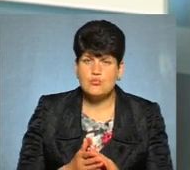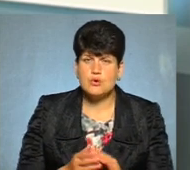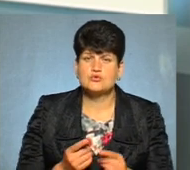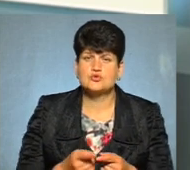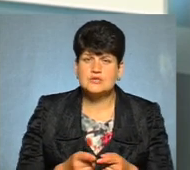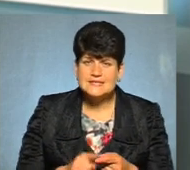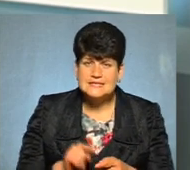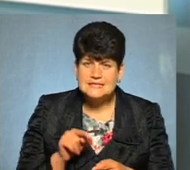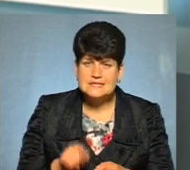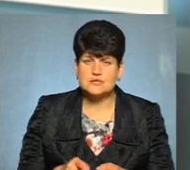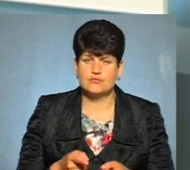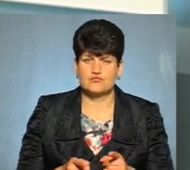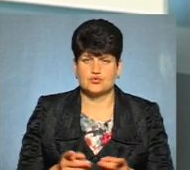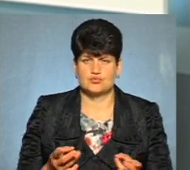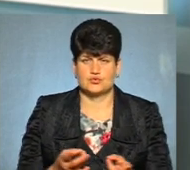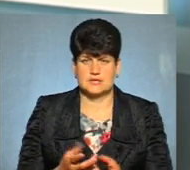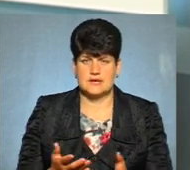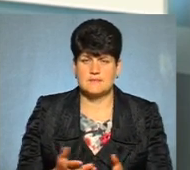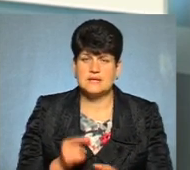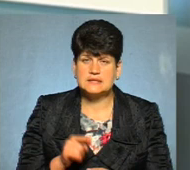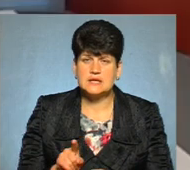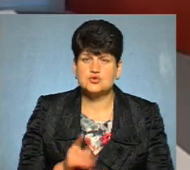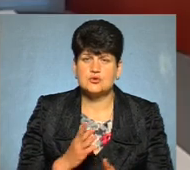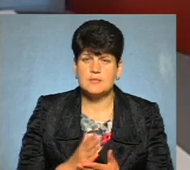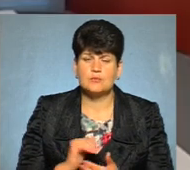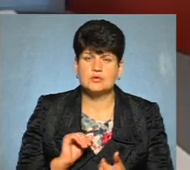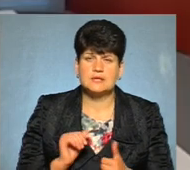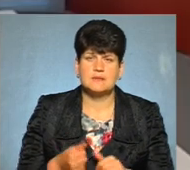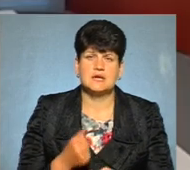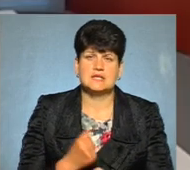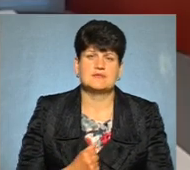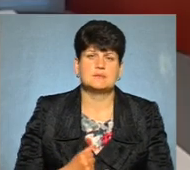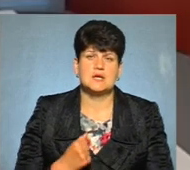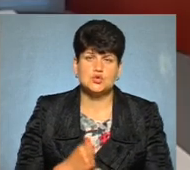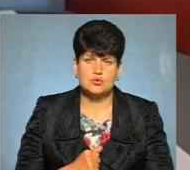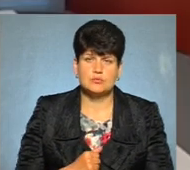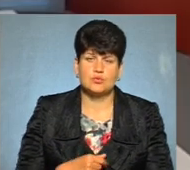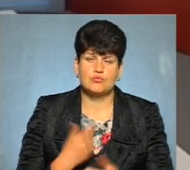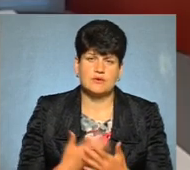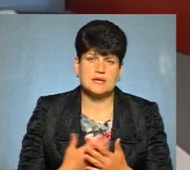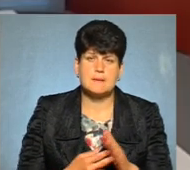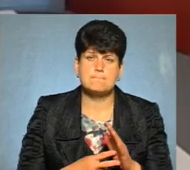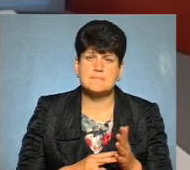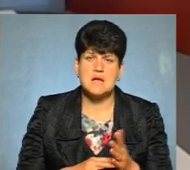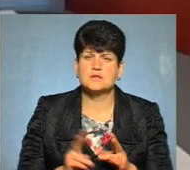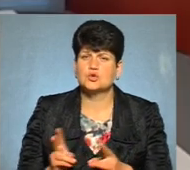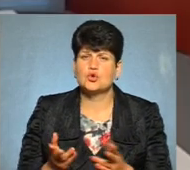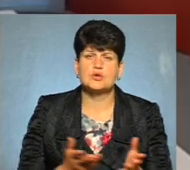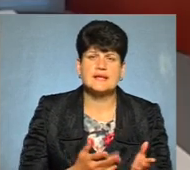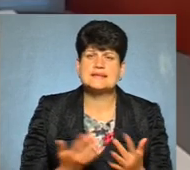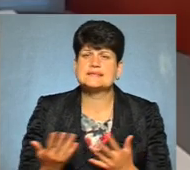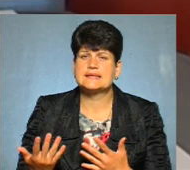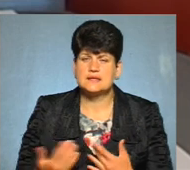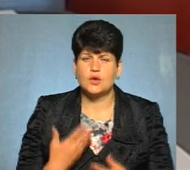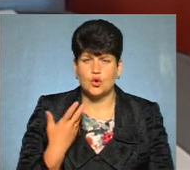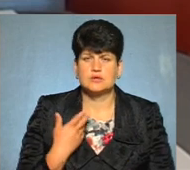буде потреба. Але те, що це має бути наперед відпрацьовано в вигляді планів, хто, де, скільки і коли, то